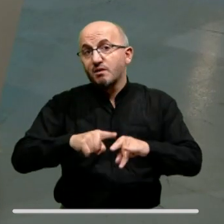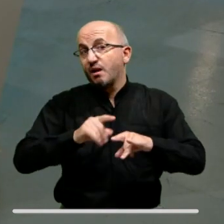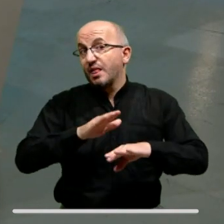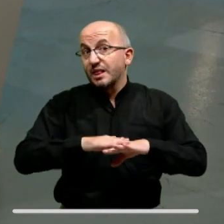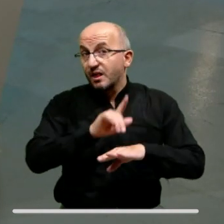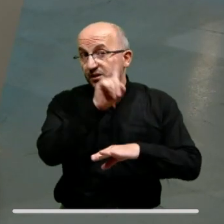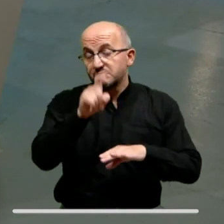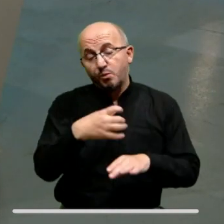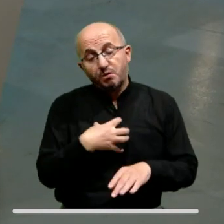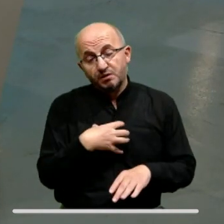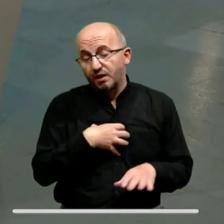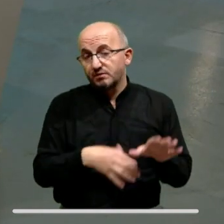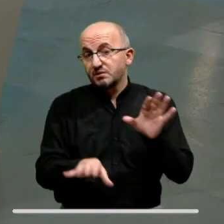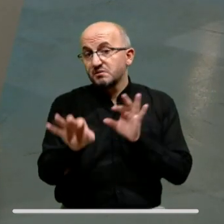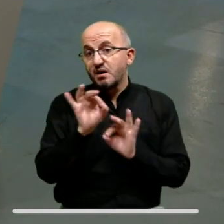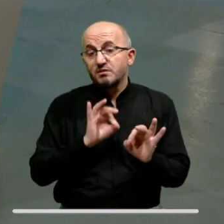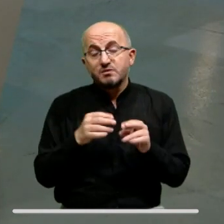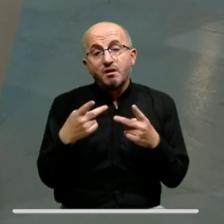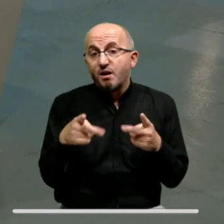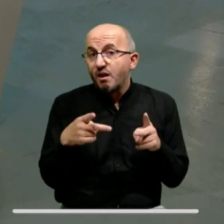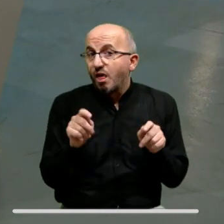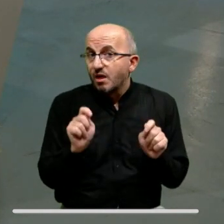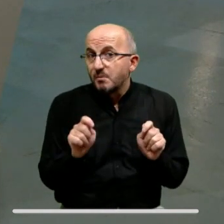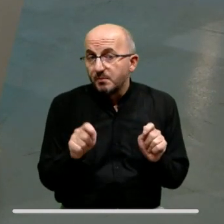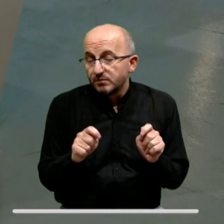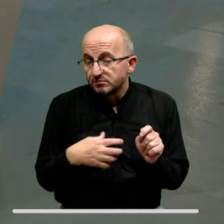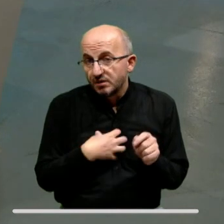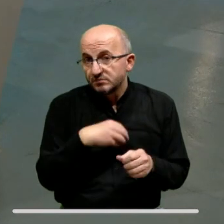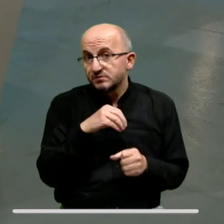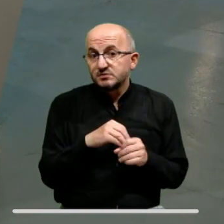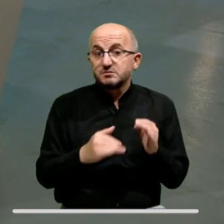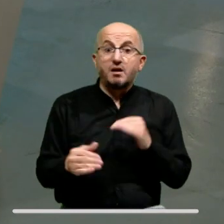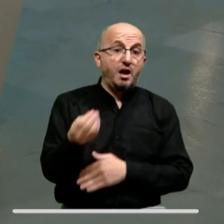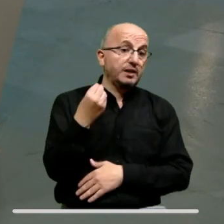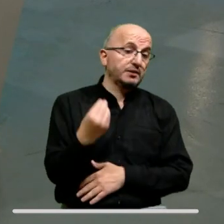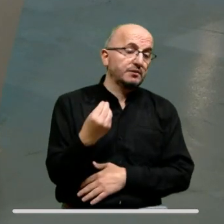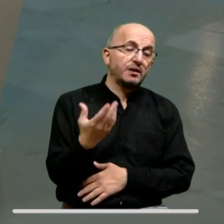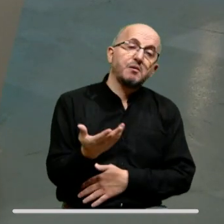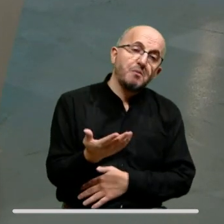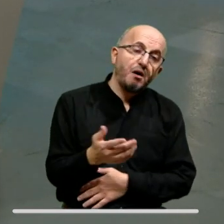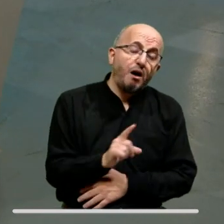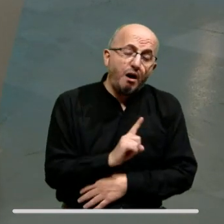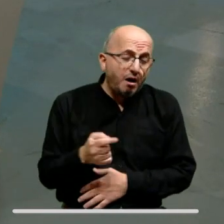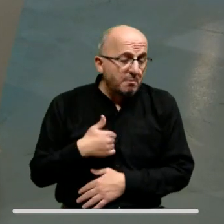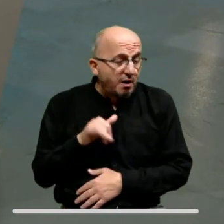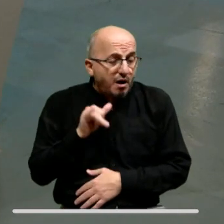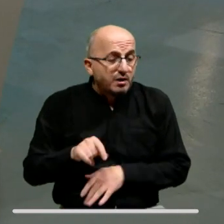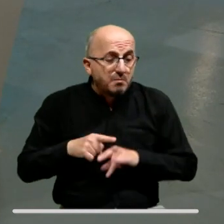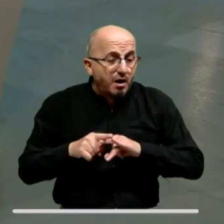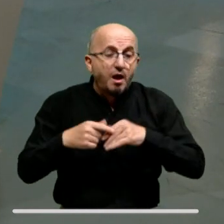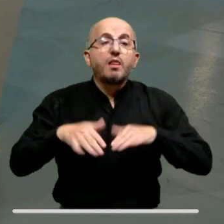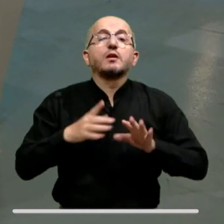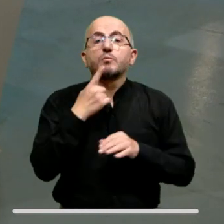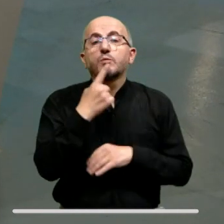tercihi. Yani helal edebilir. Helal etse kendisi için daha iyidir. Ama hayır ben hakkımı helal etmiyorum dediği